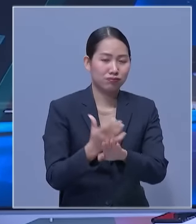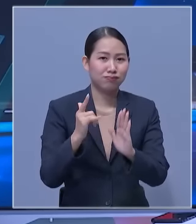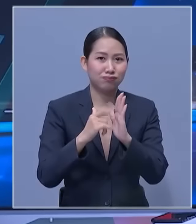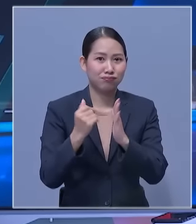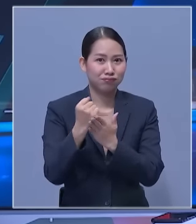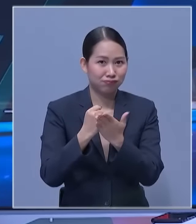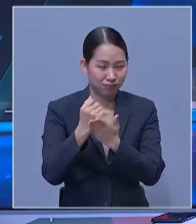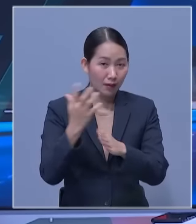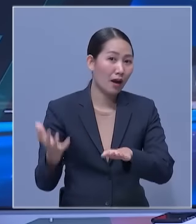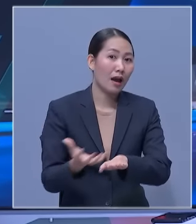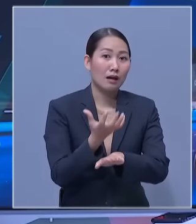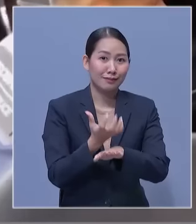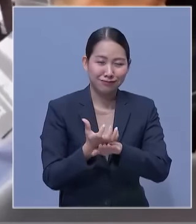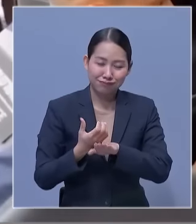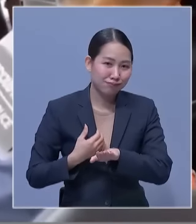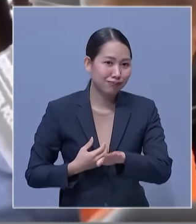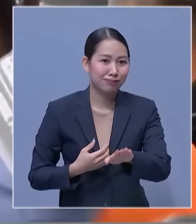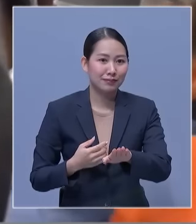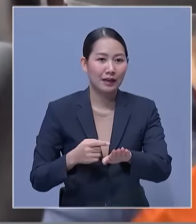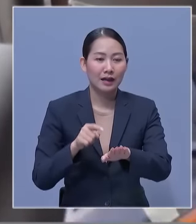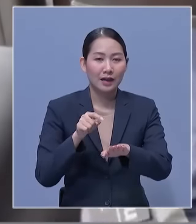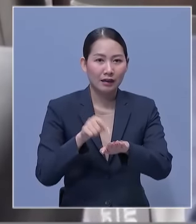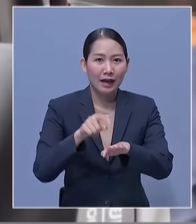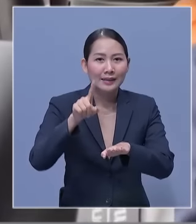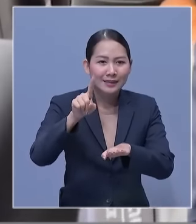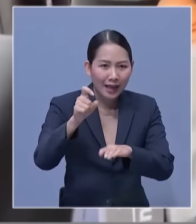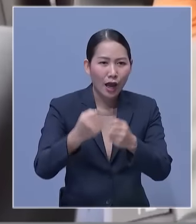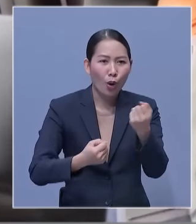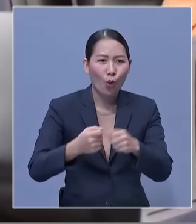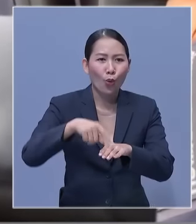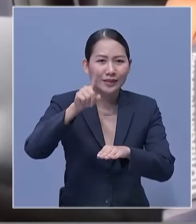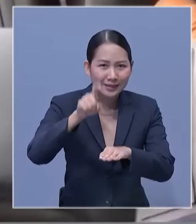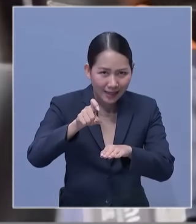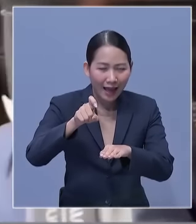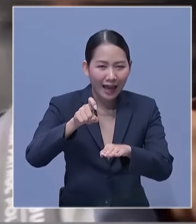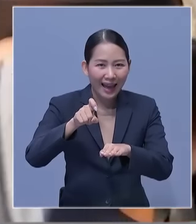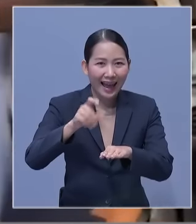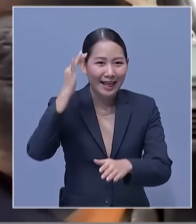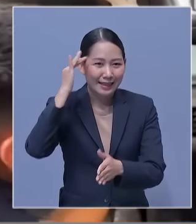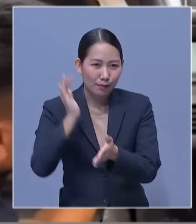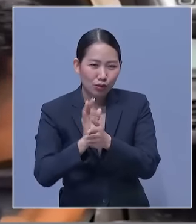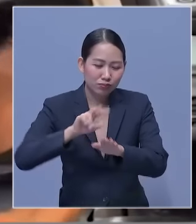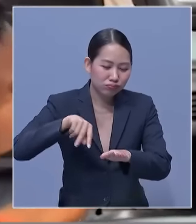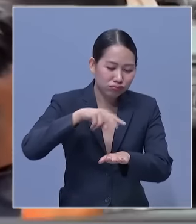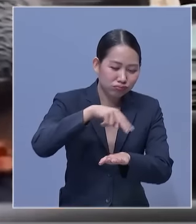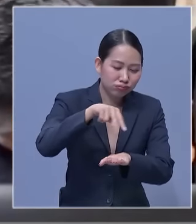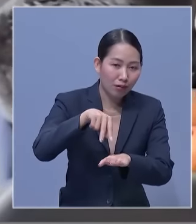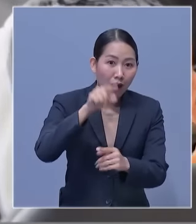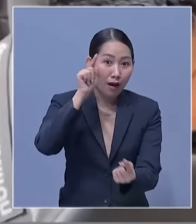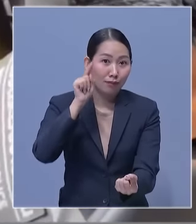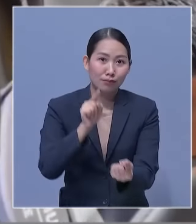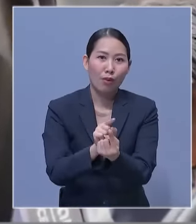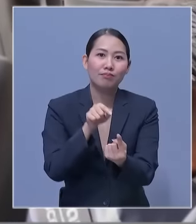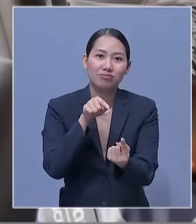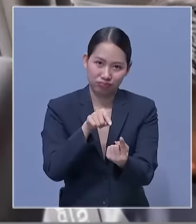ปรากฏว่ารถมันเกิดความขัดข้องขึ้นจนตำรวจพบพิรุธสุดท้ายมาตรวจเจอยาวบ้านเต็มไป